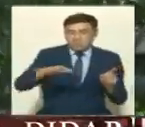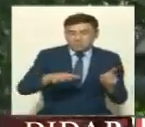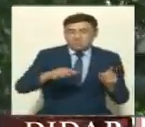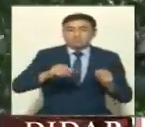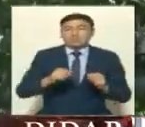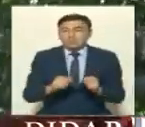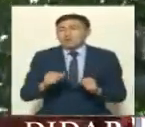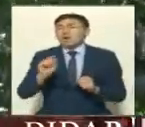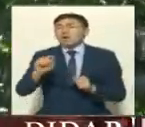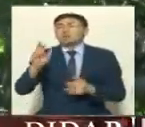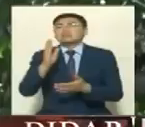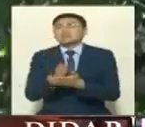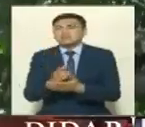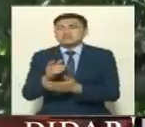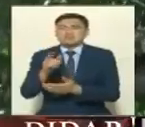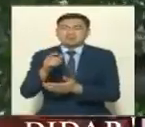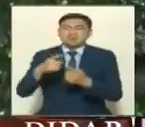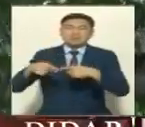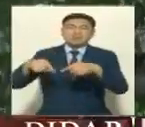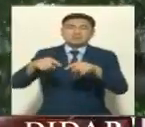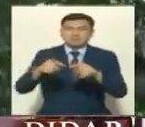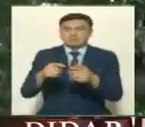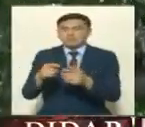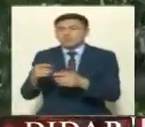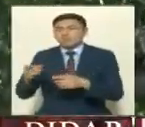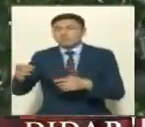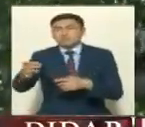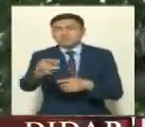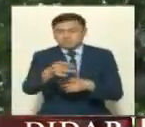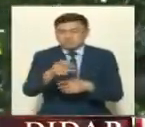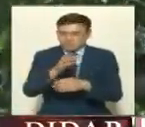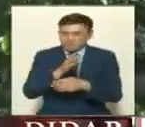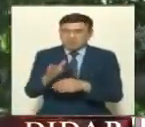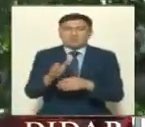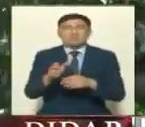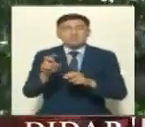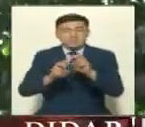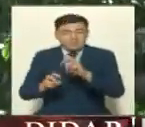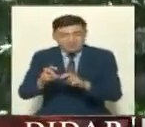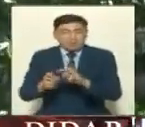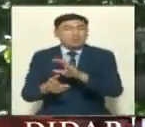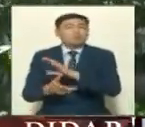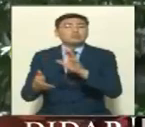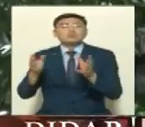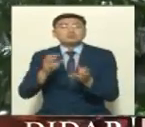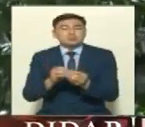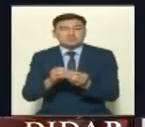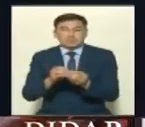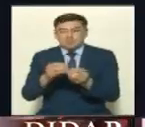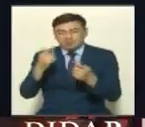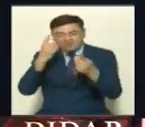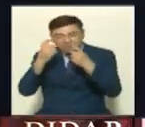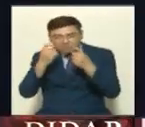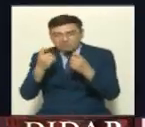де Маңғыстау облысының барлық аумақтарына іздестіру жұмыстары бойынша барлық ақпараттар